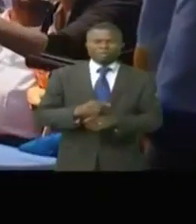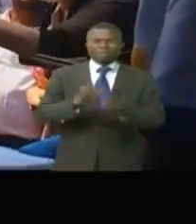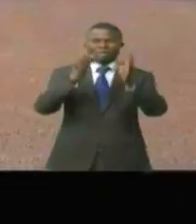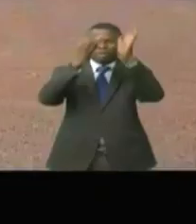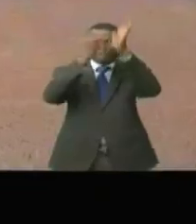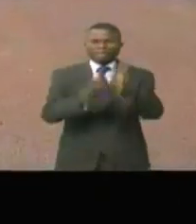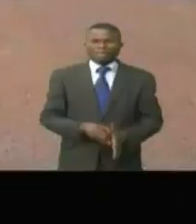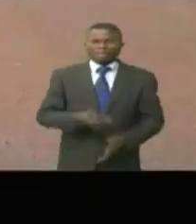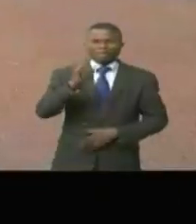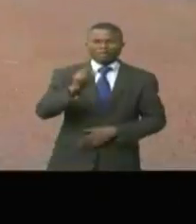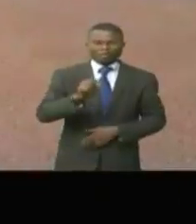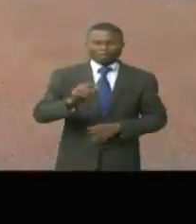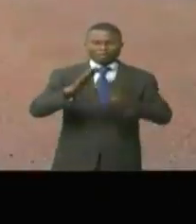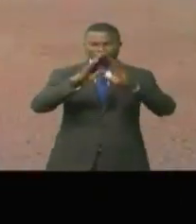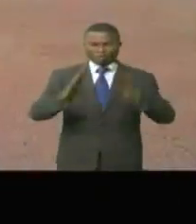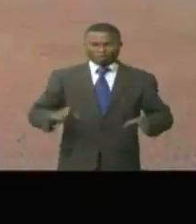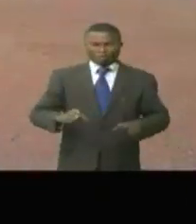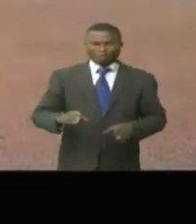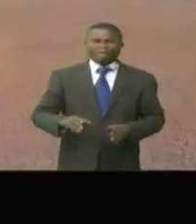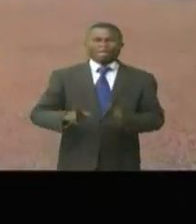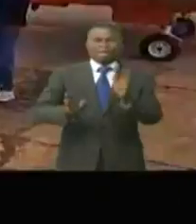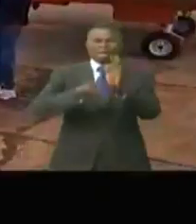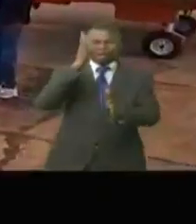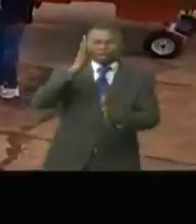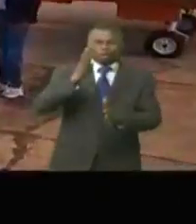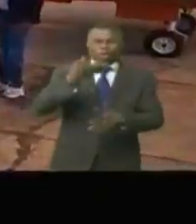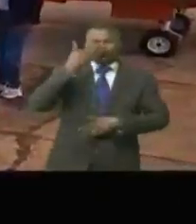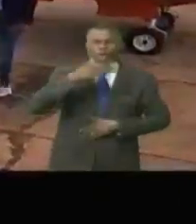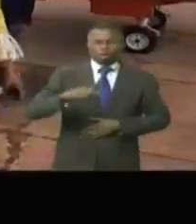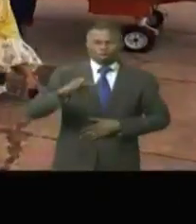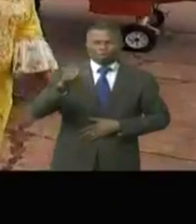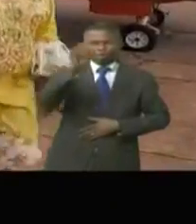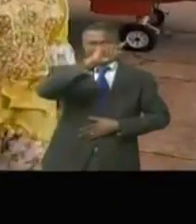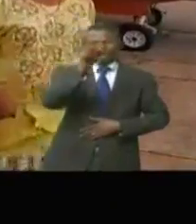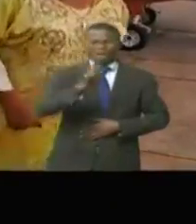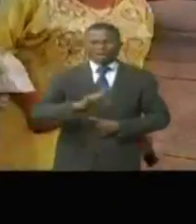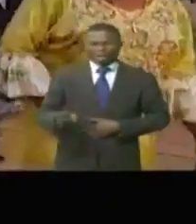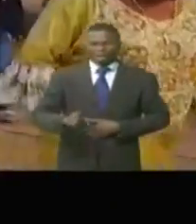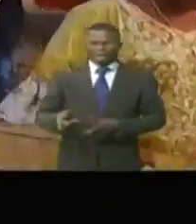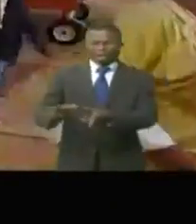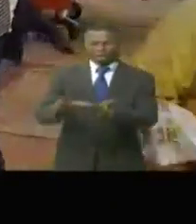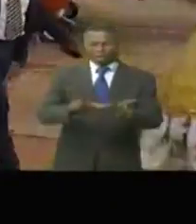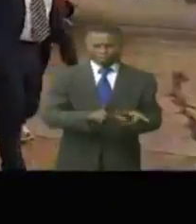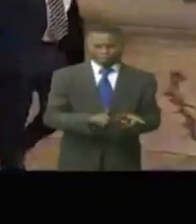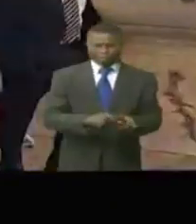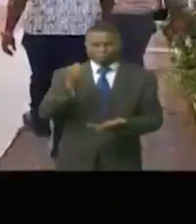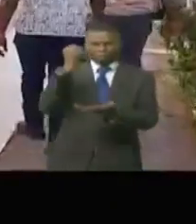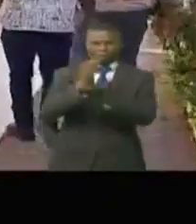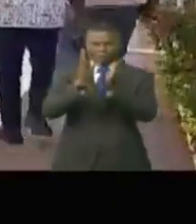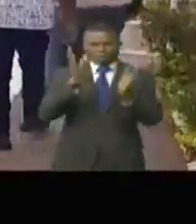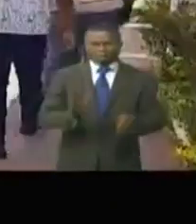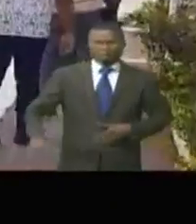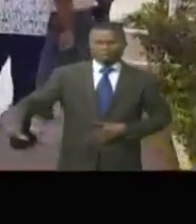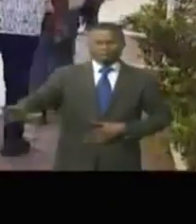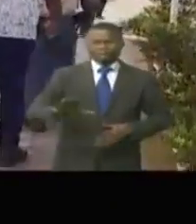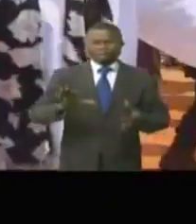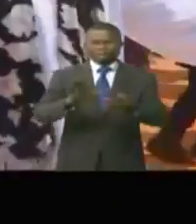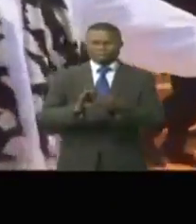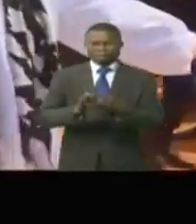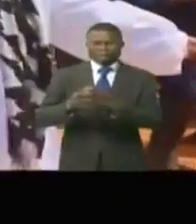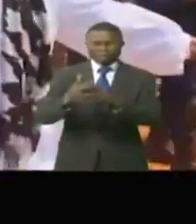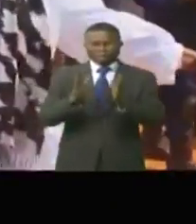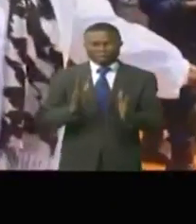ménages dans 14 zones de santé du Lualaba. Arrivée à l'aéroport de Kolwezi, l'ambassadrice des États-Unis